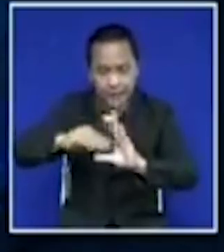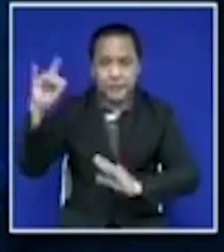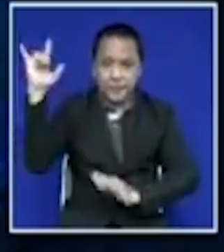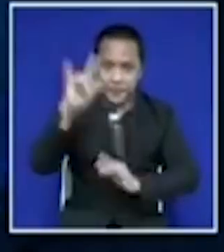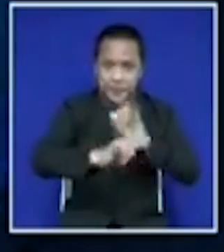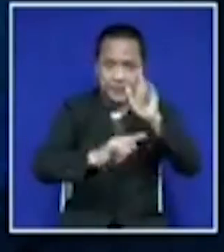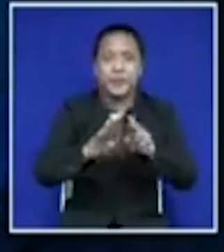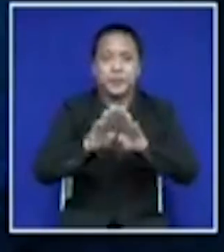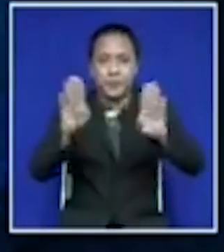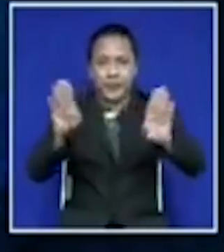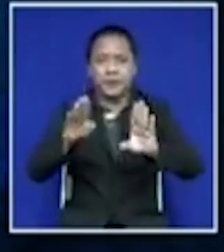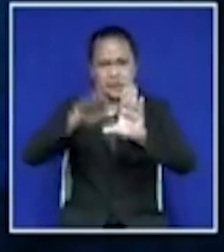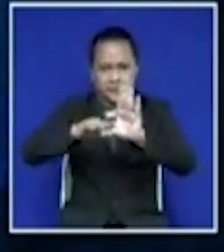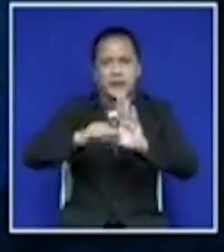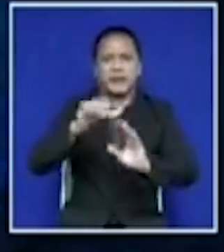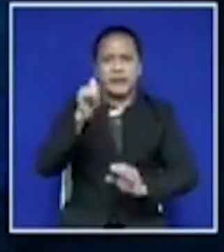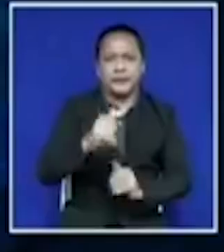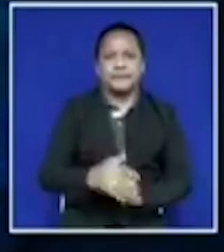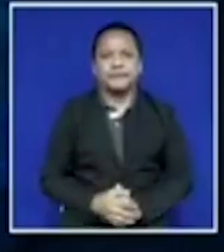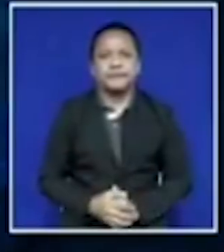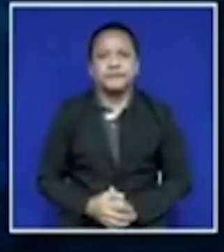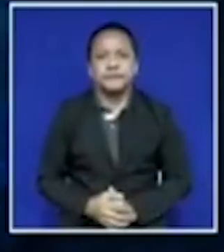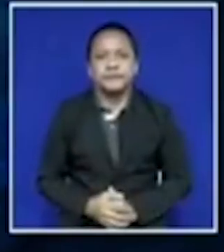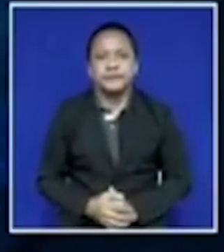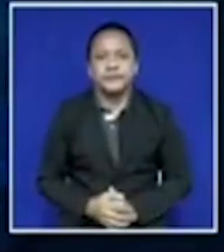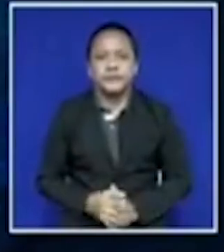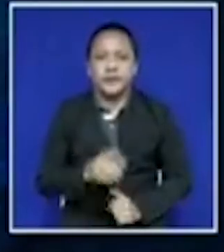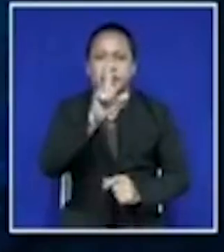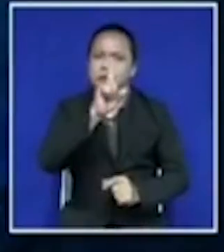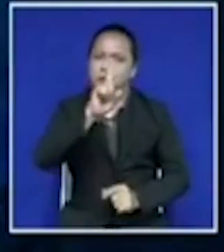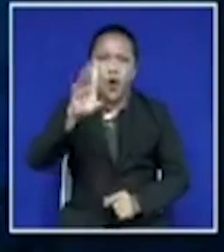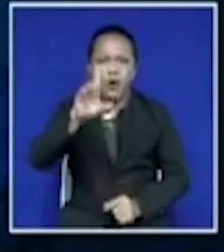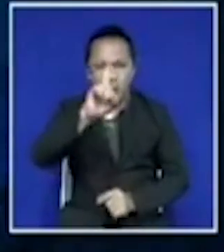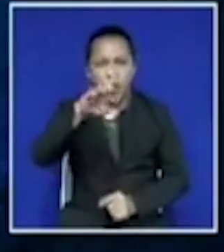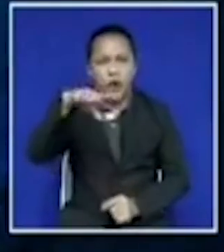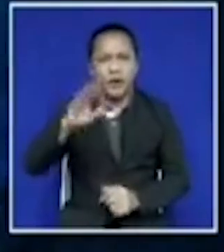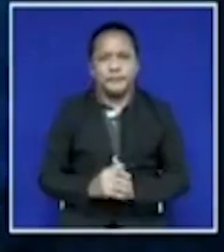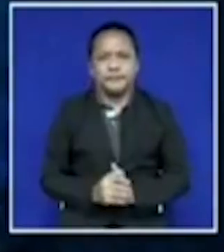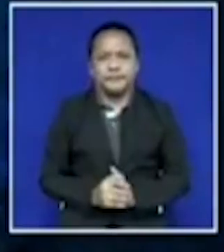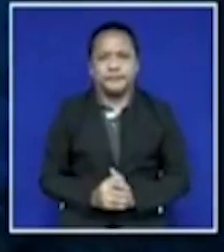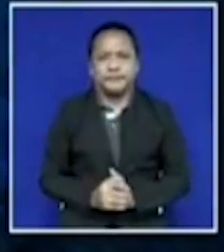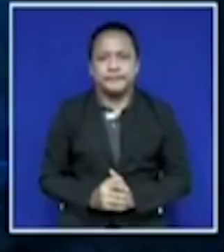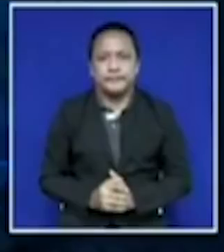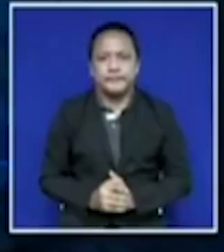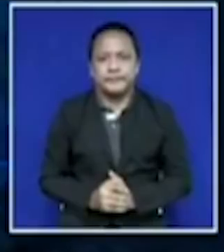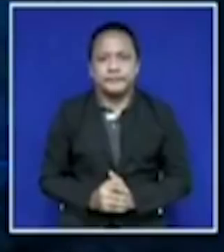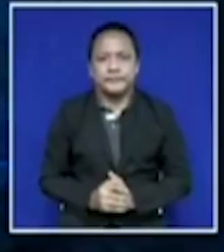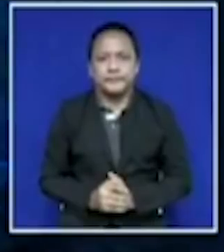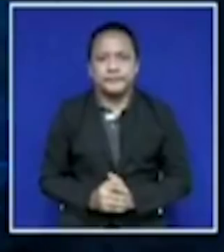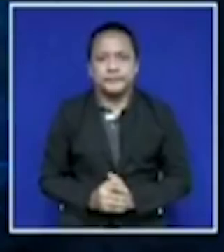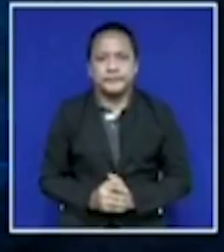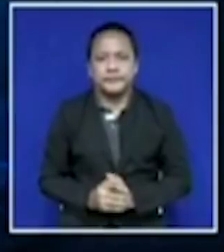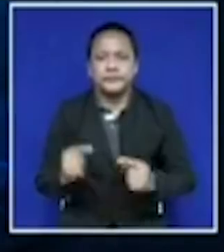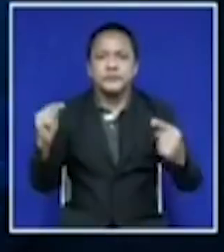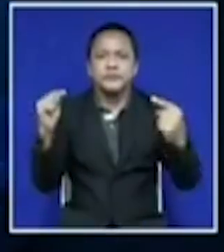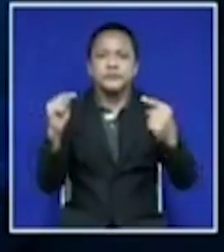าเราก็ยังเปิดทำการอยู่นะครับก็100กว่าคนนะครับที่เข้ามาแล้วก็รายงานสถ